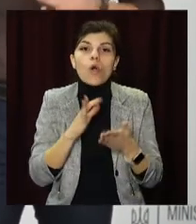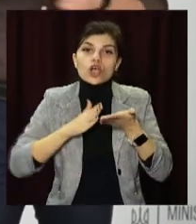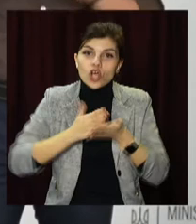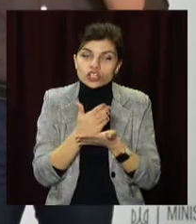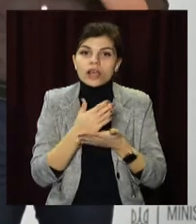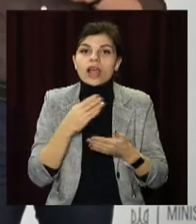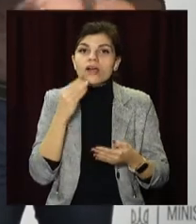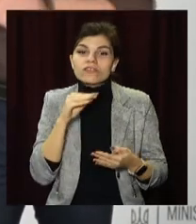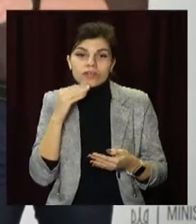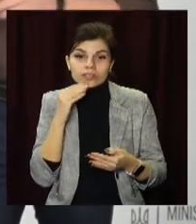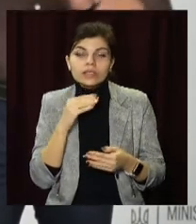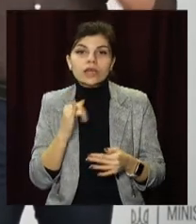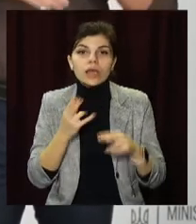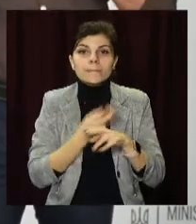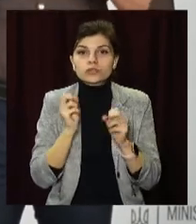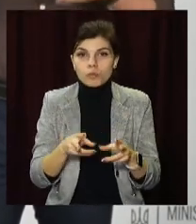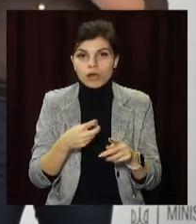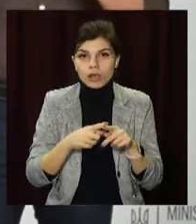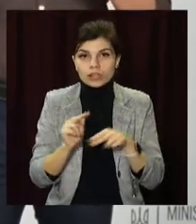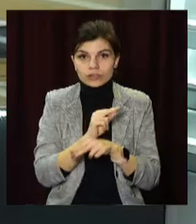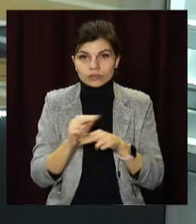безпеки лікарських засобів.